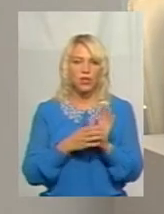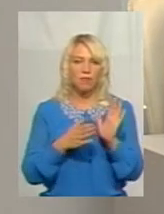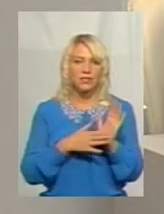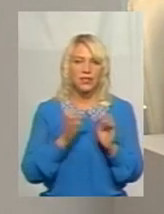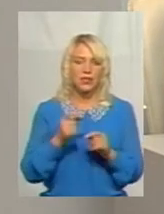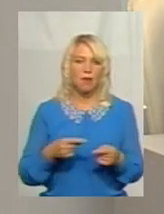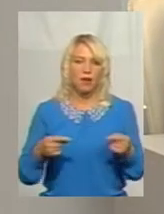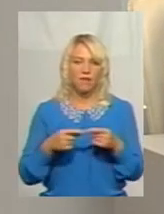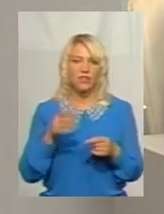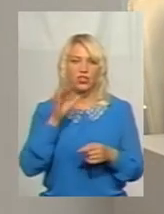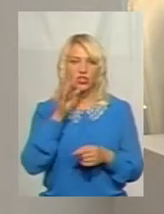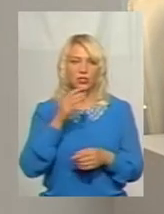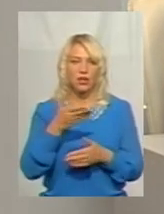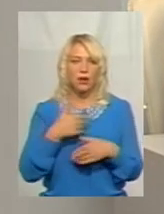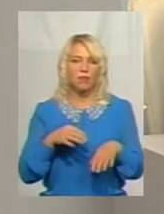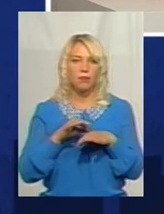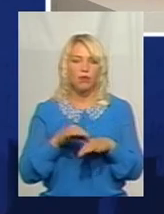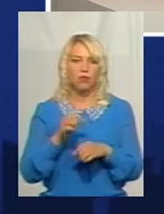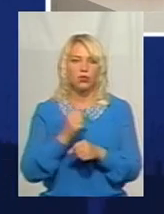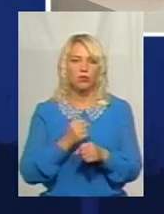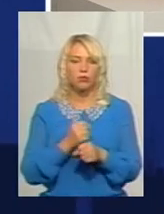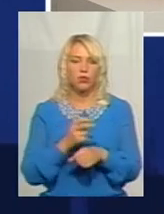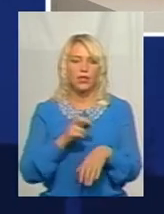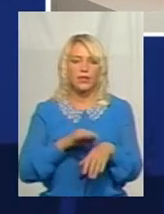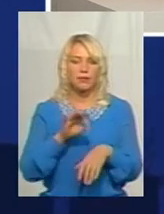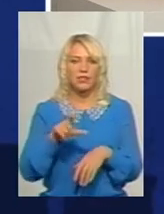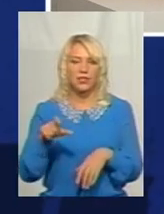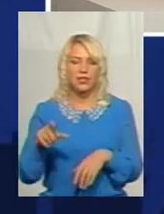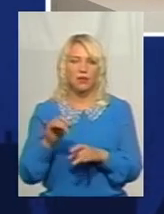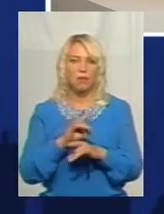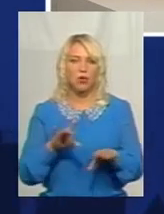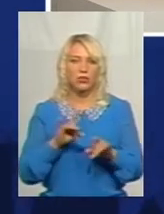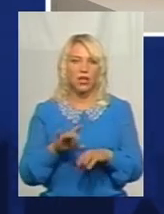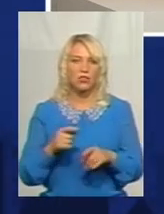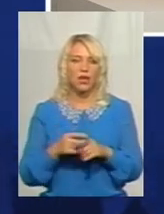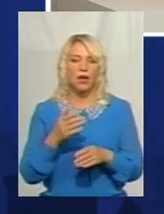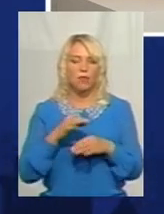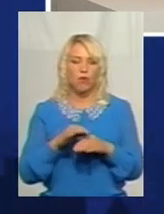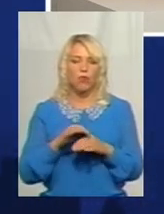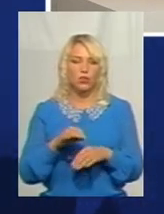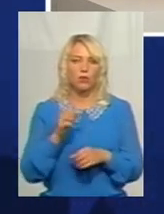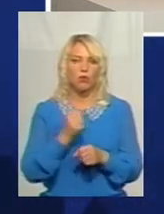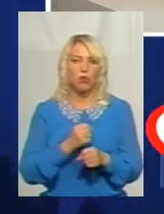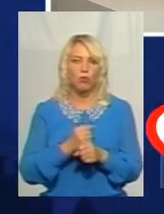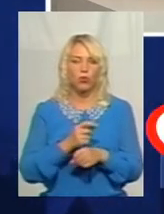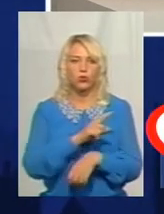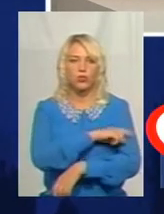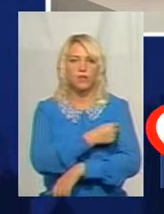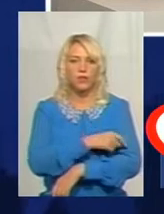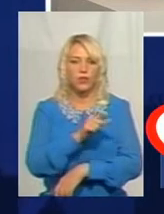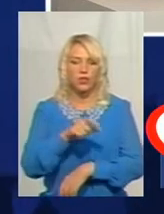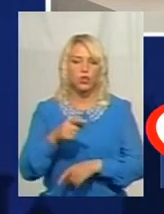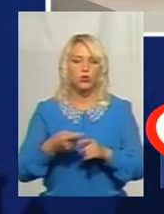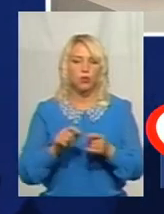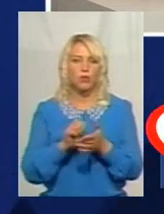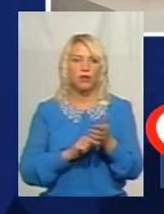на певний час. Ми проводимо роботу і з пацієнтами роз'яснювальну, ми проводимо роботу з медичними працівниками з того